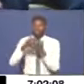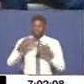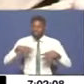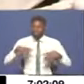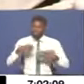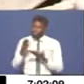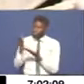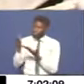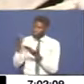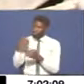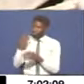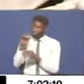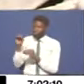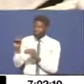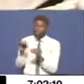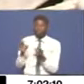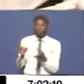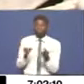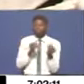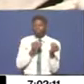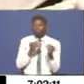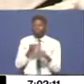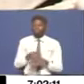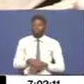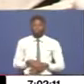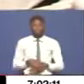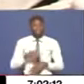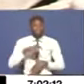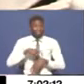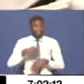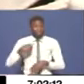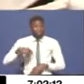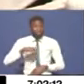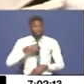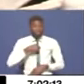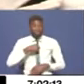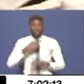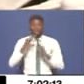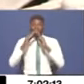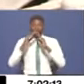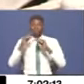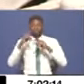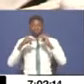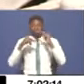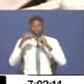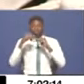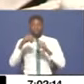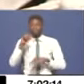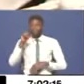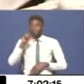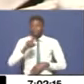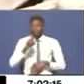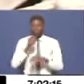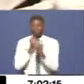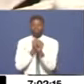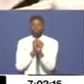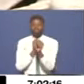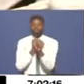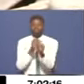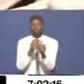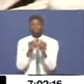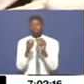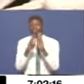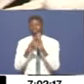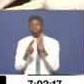wamehamishwa. Wakati tunajenga manyumba tujenge tukitumia mikakati iliyotengwa hasa manyumba makubwa yale